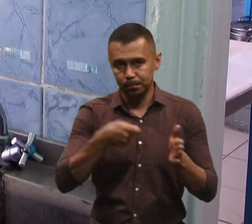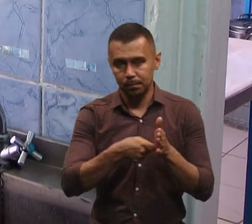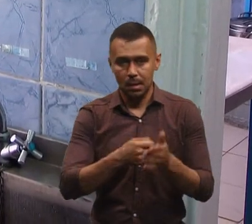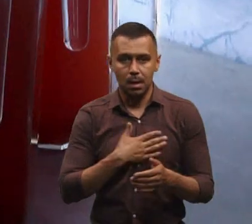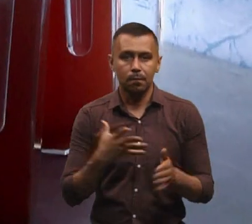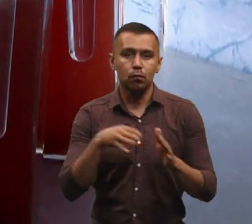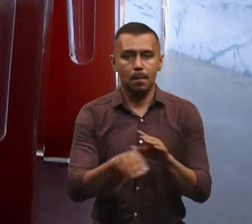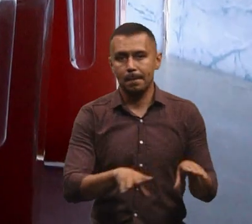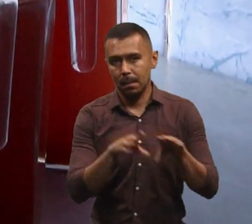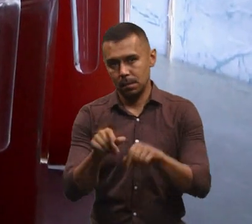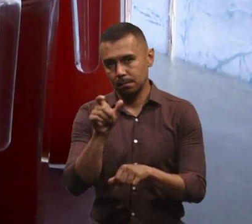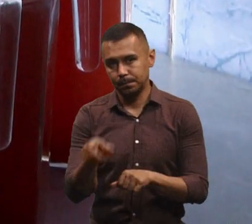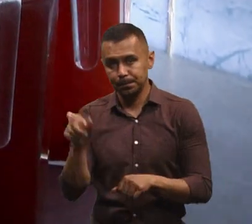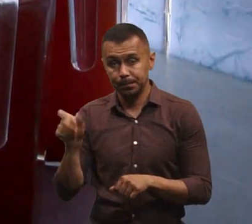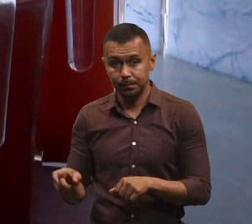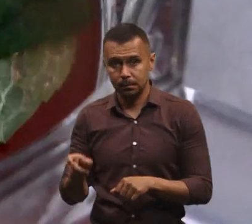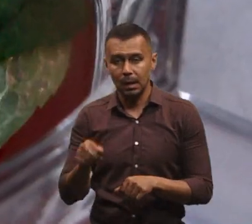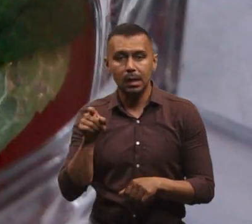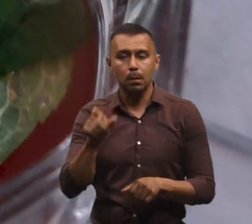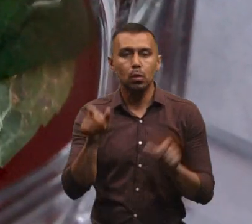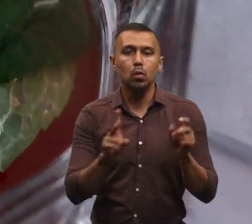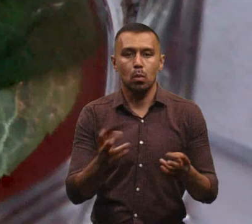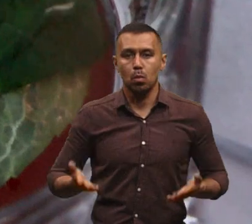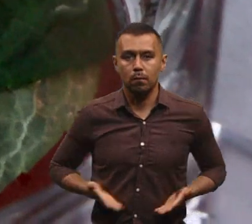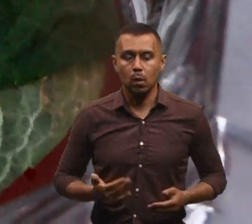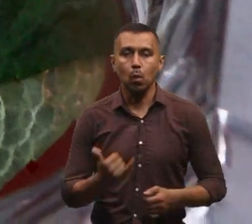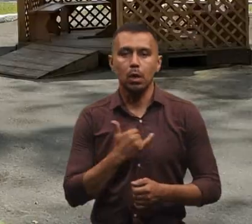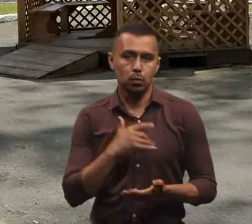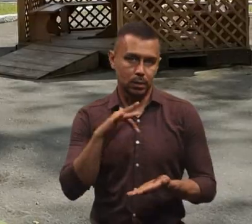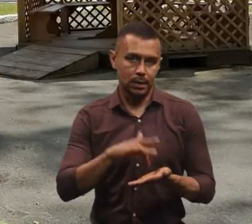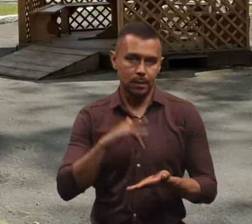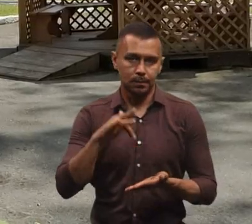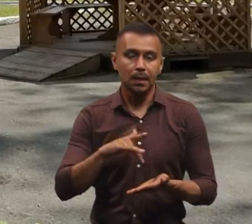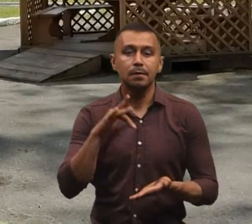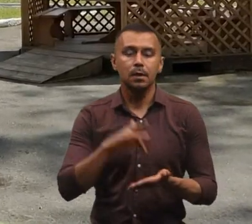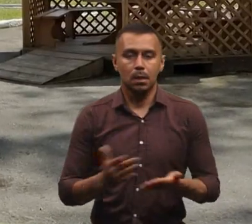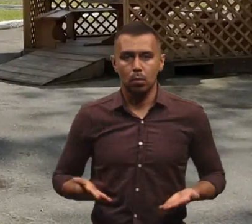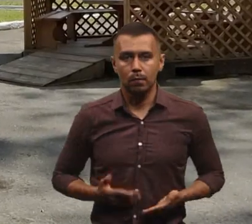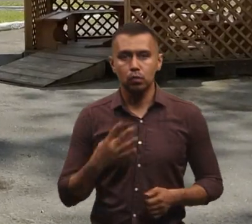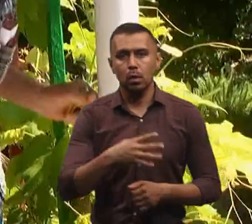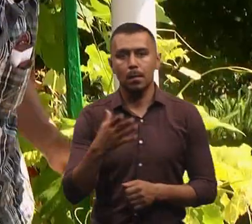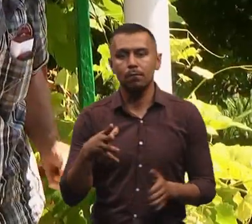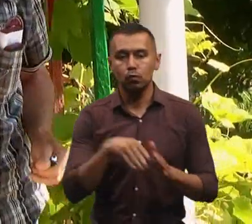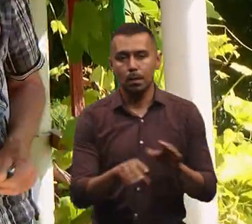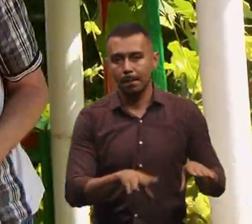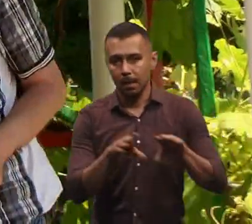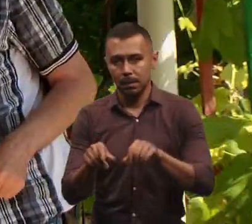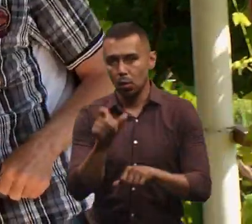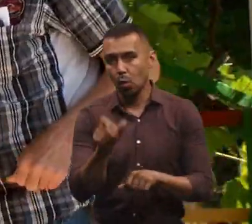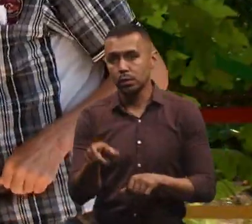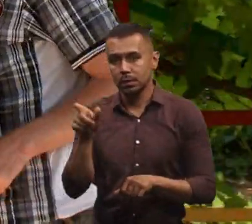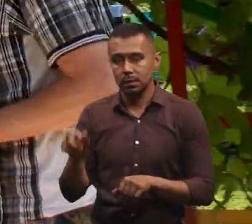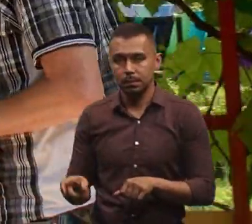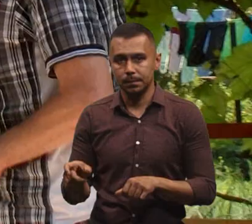нашим внутрішньо переміщеним особам і тим людям, які проживають в нашому центрі. У центрі проживає 45 внутрішньо переміщених